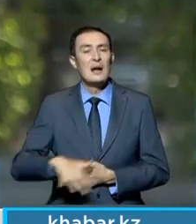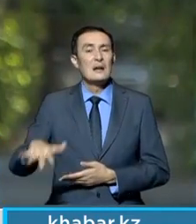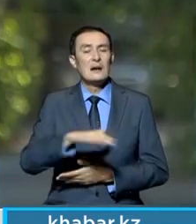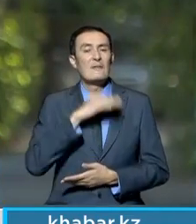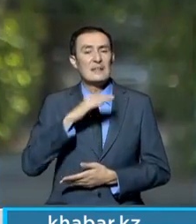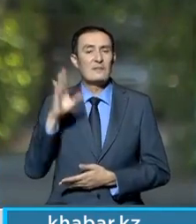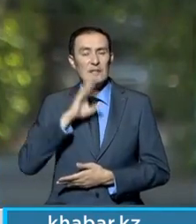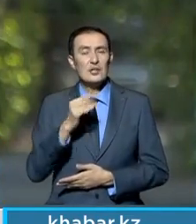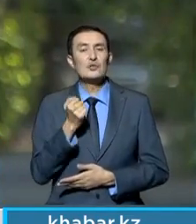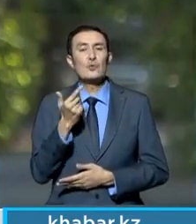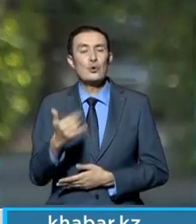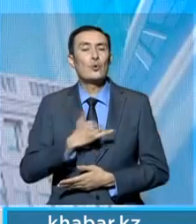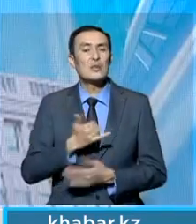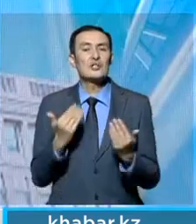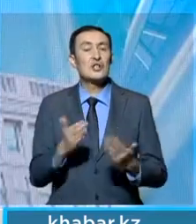объем имеется у нас.